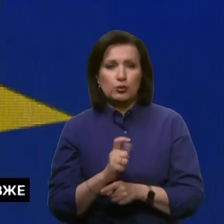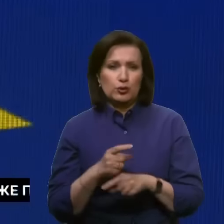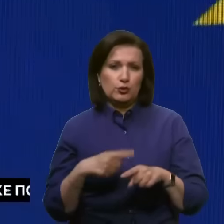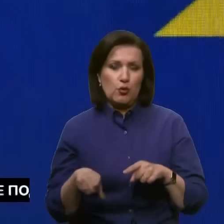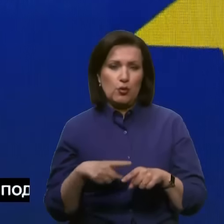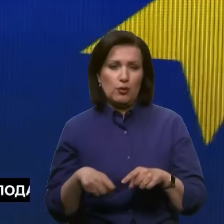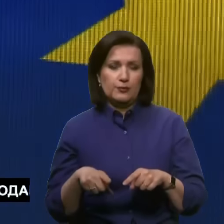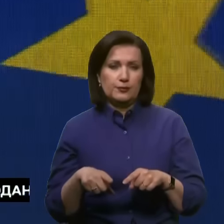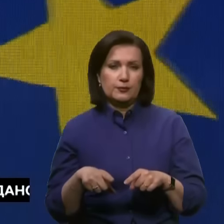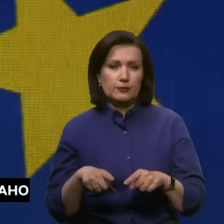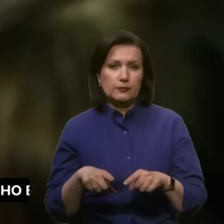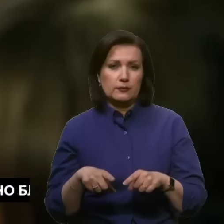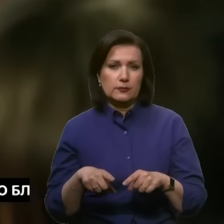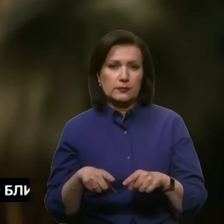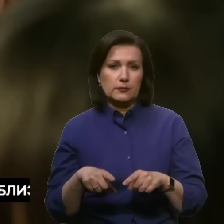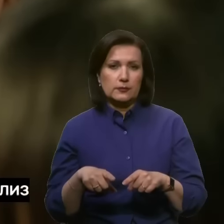скоро.